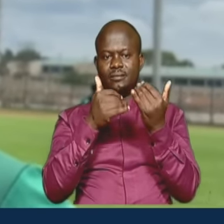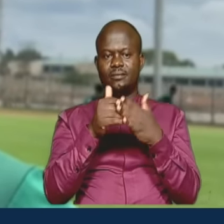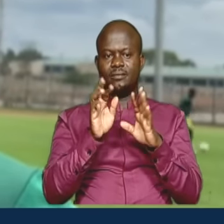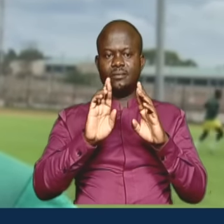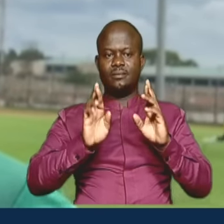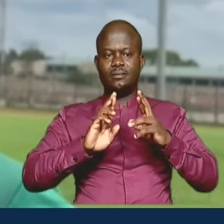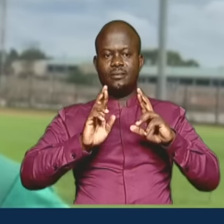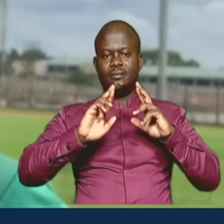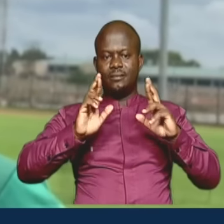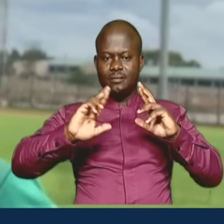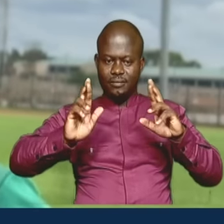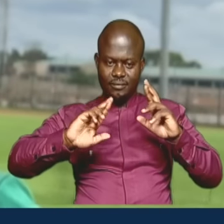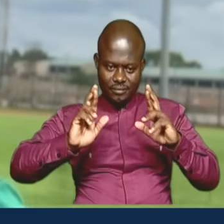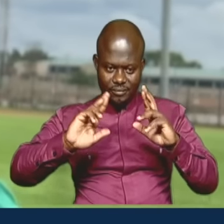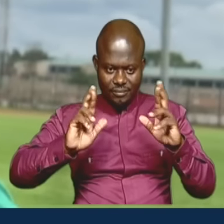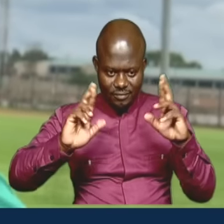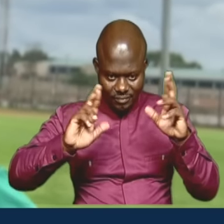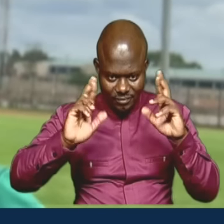turi tayari,